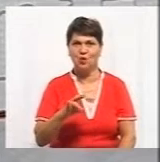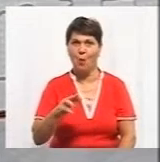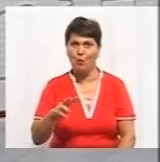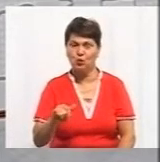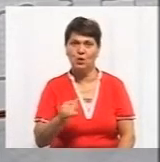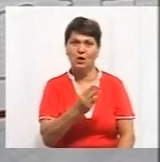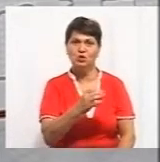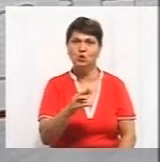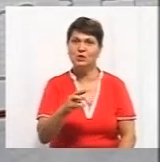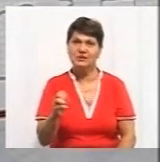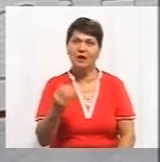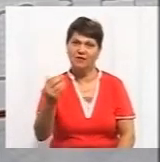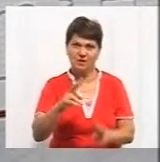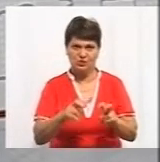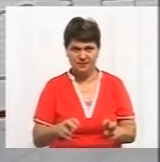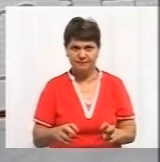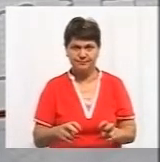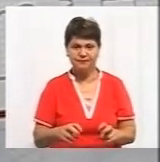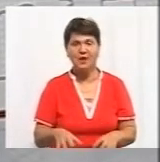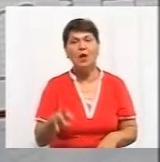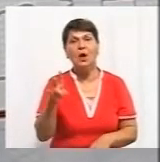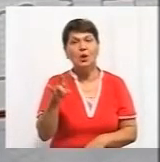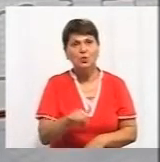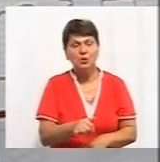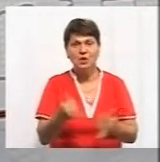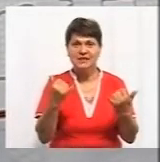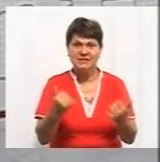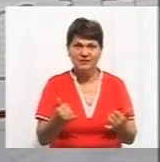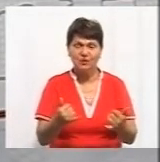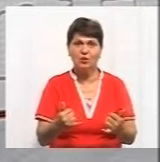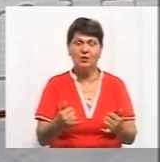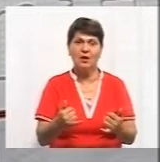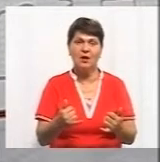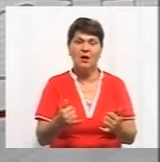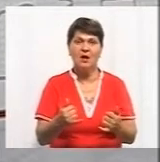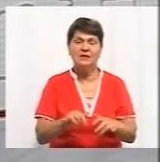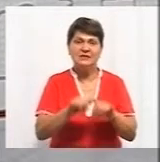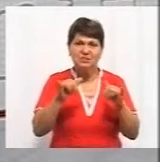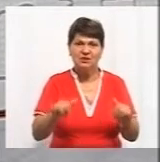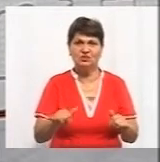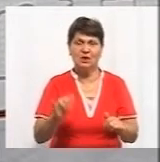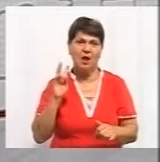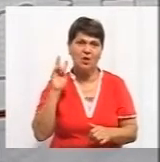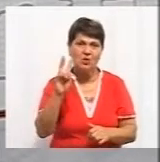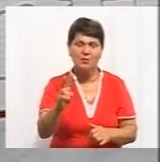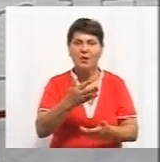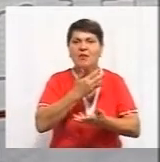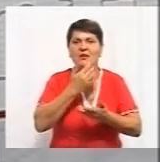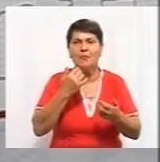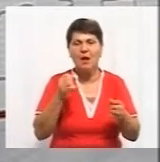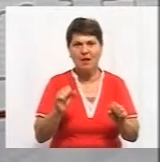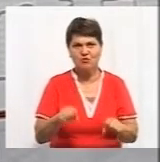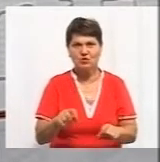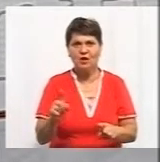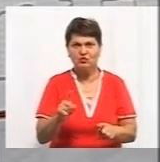сьогодні говорити про збільшення протяжності тролейбусної чи трамвайної лінії нема можливості, тому що для того,